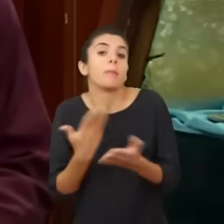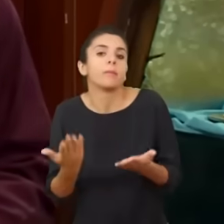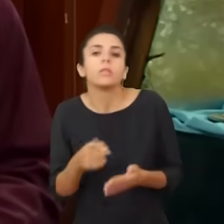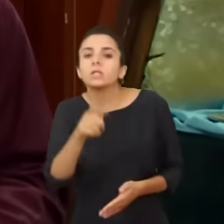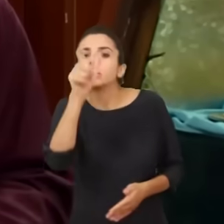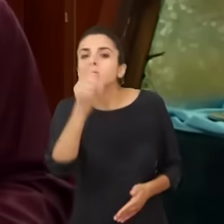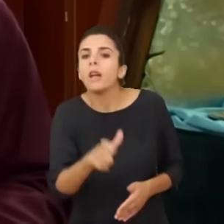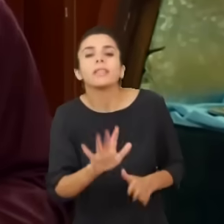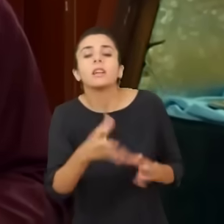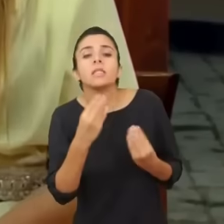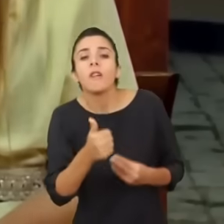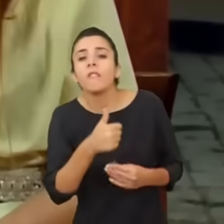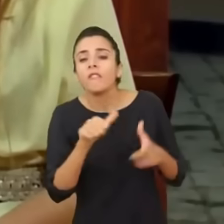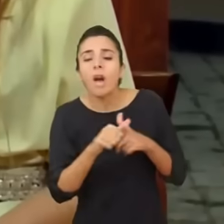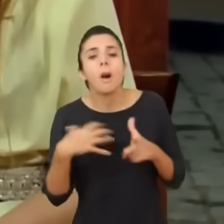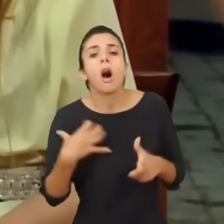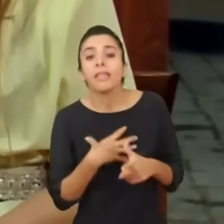Sen nasılsın Fatma Ana? İyi misin?